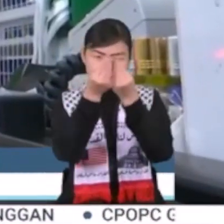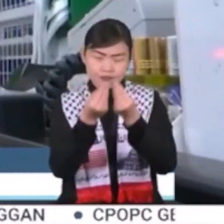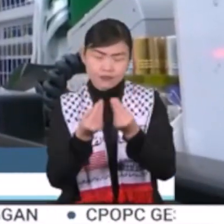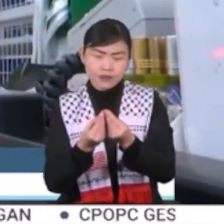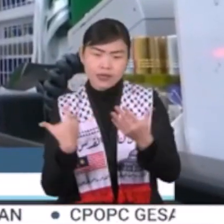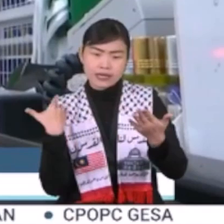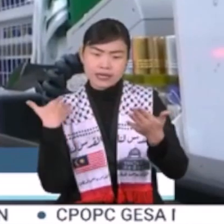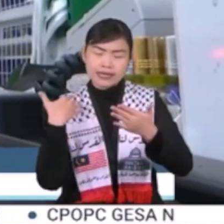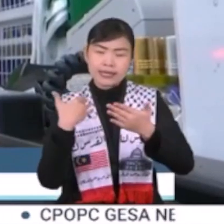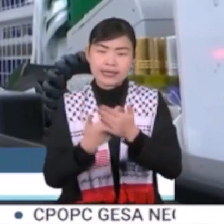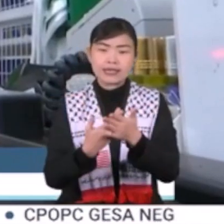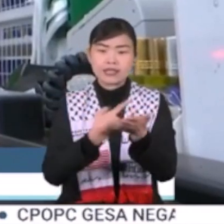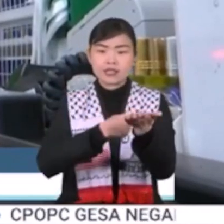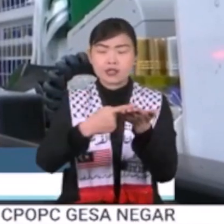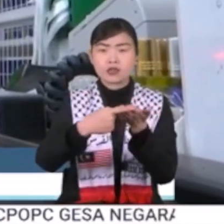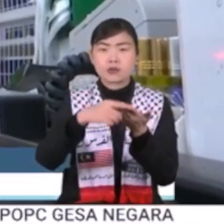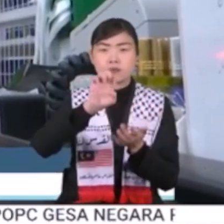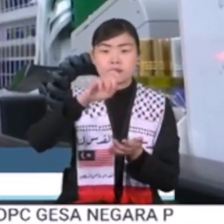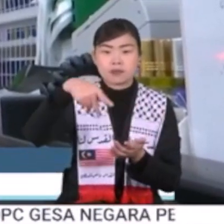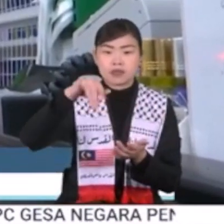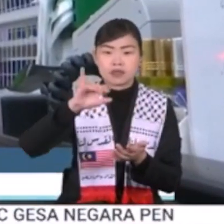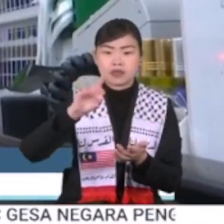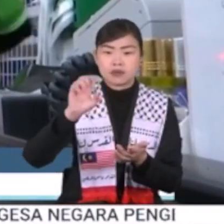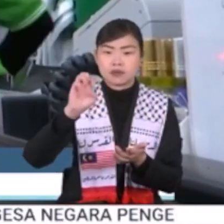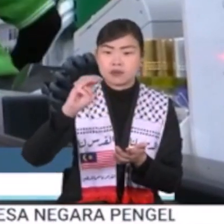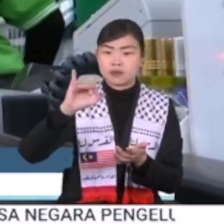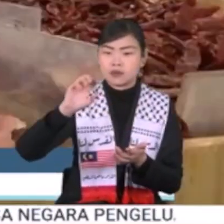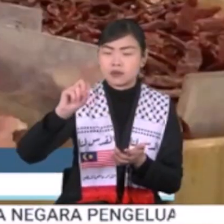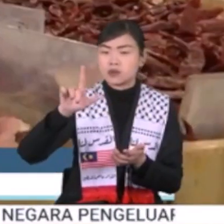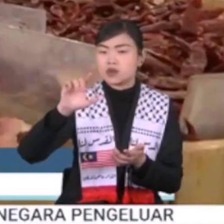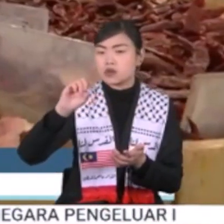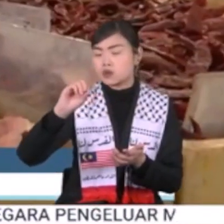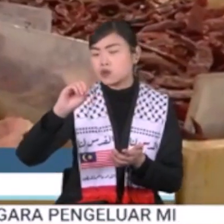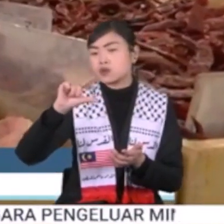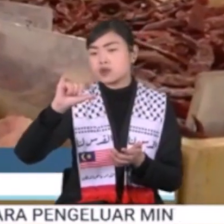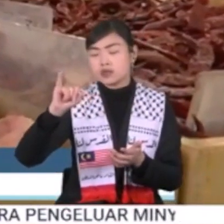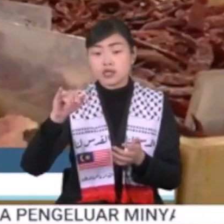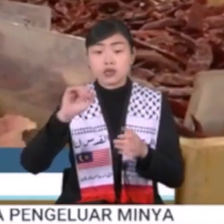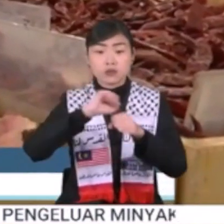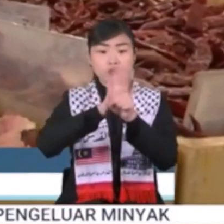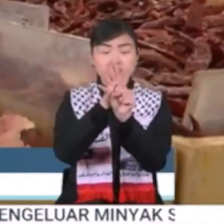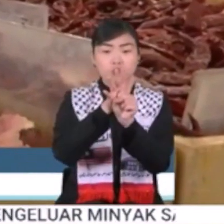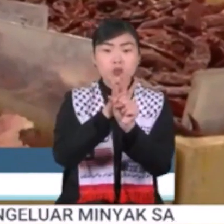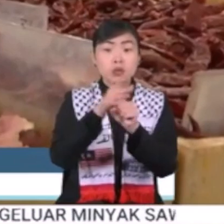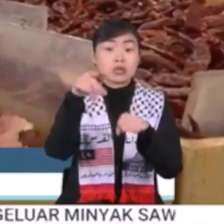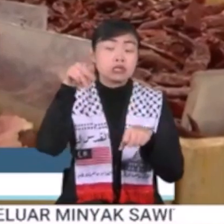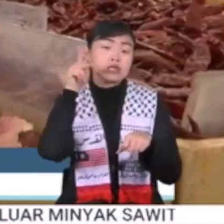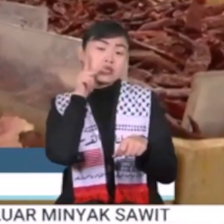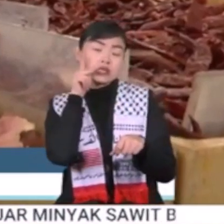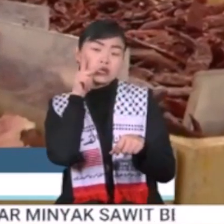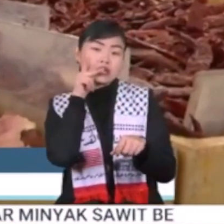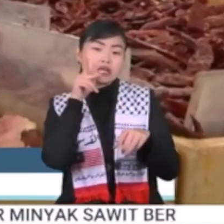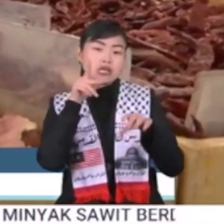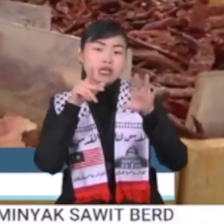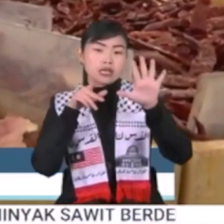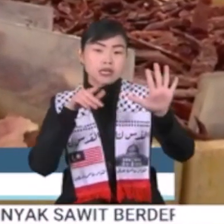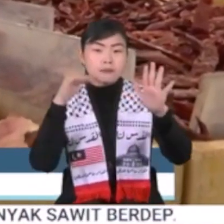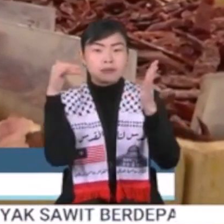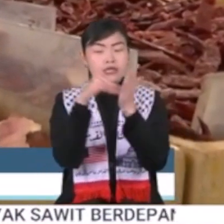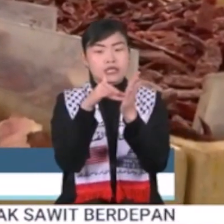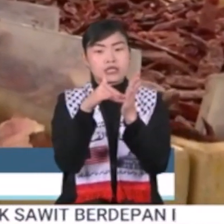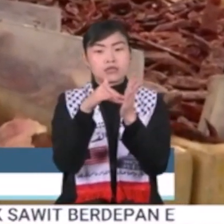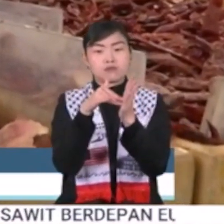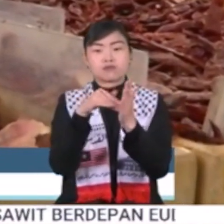sehingga Minggu epidemiologi 49 tahun ini kes covid-19 di Kedah adalah sebanyak 561